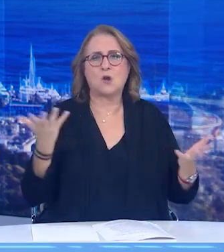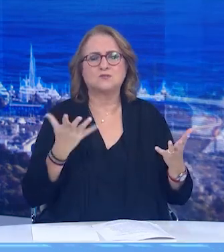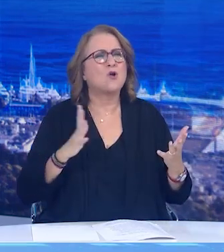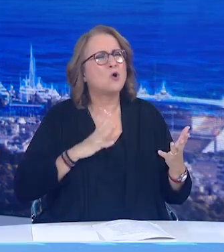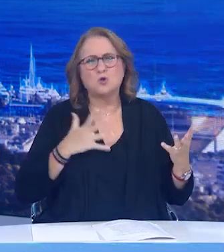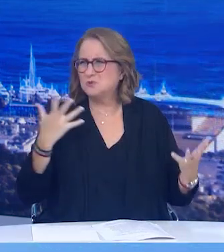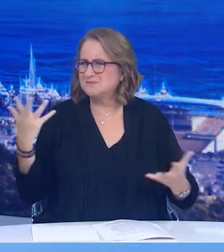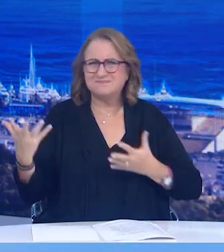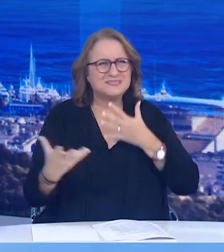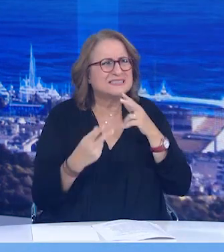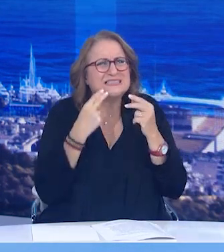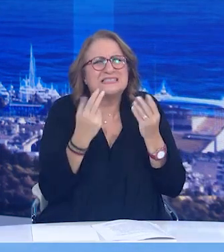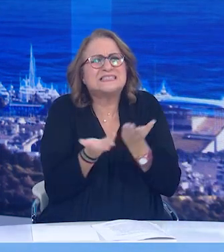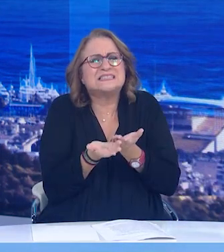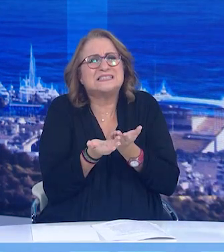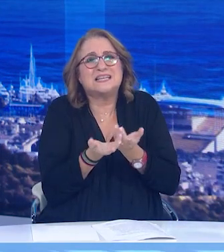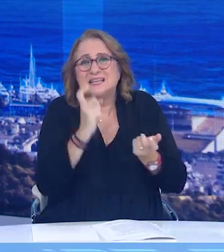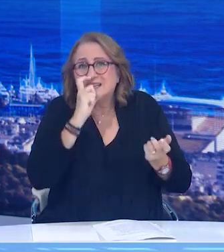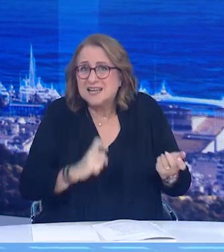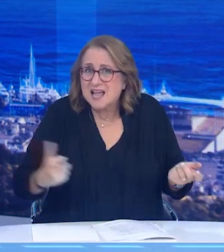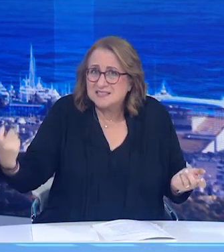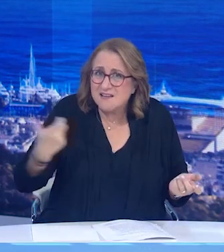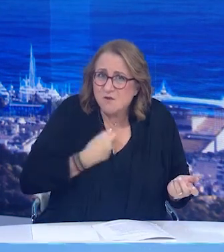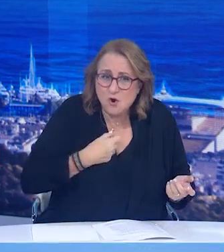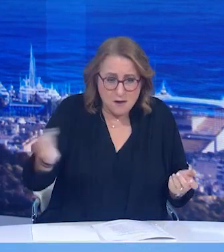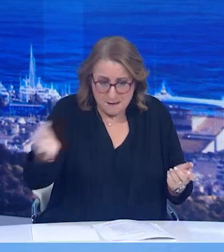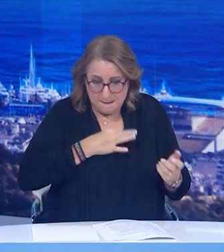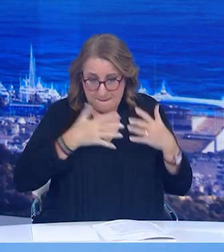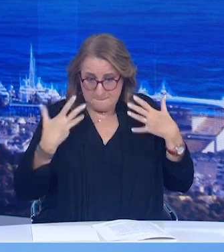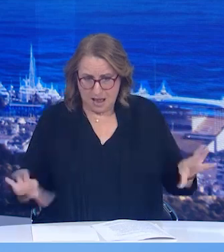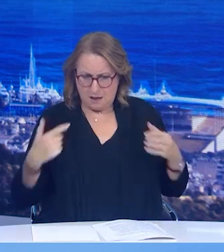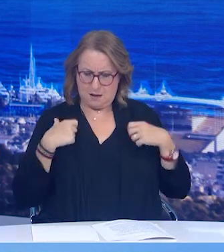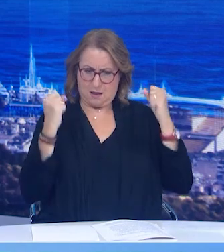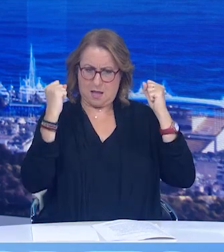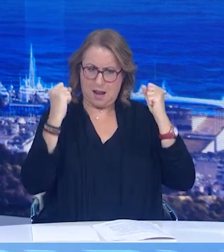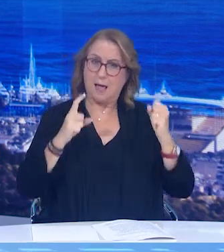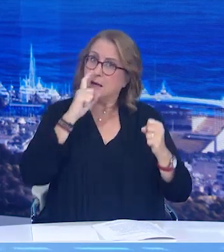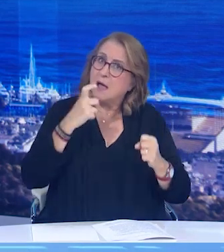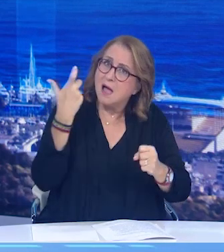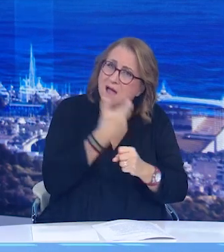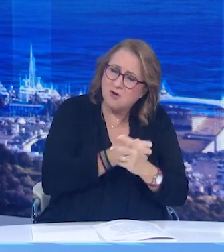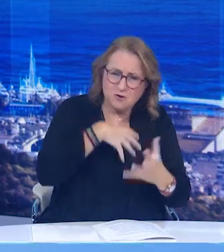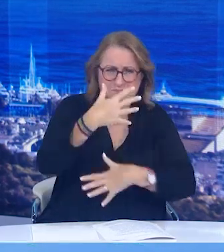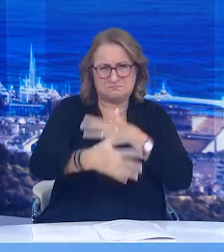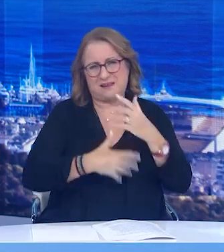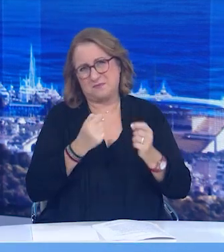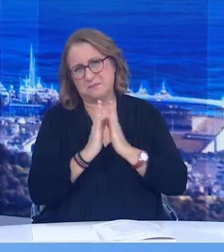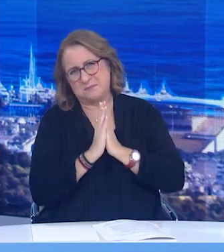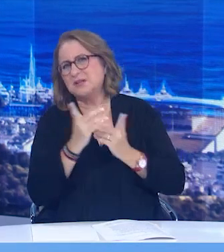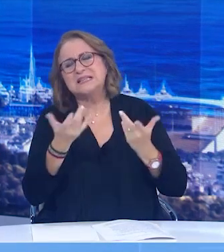ο κόσμος, η επιστήμη ακριβώς τι λέει αυτή τη στιγμή για την ανοσία που έχει δημιουργηθεί στον ελληνικό πληθυσμό? Ευχαριστώ.